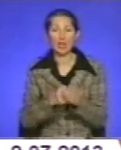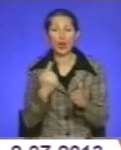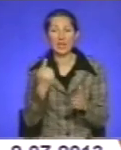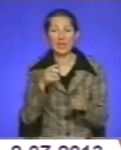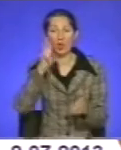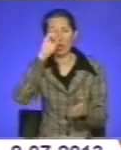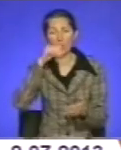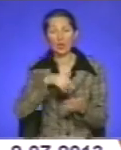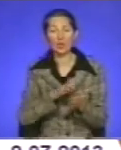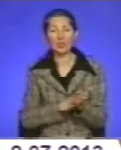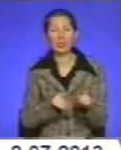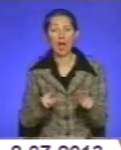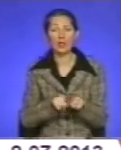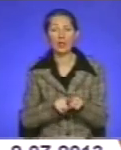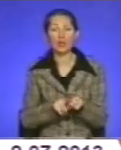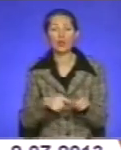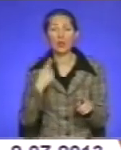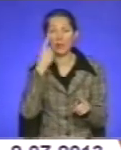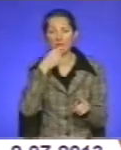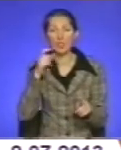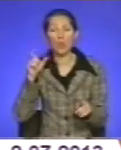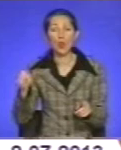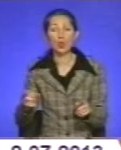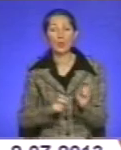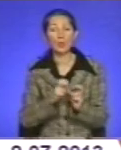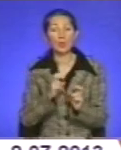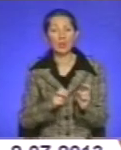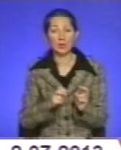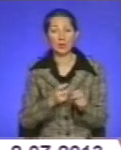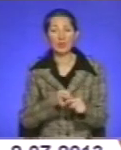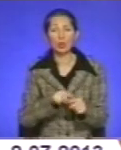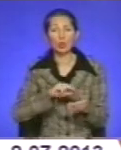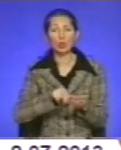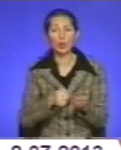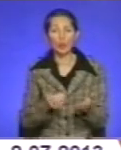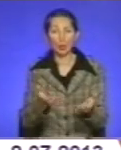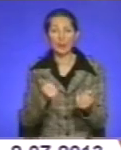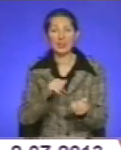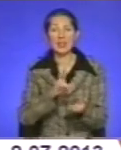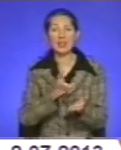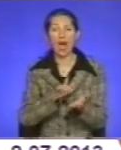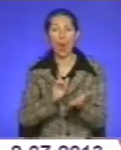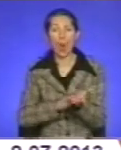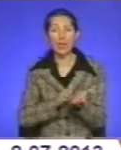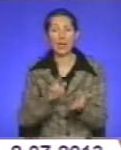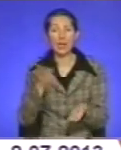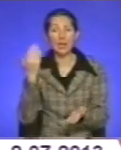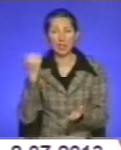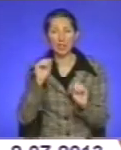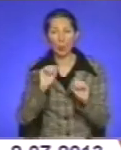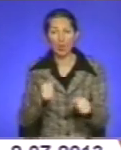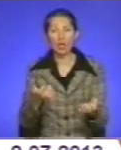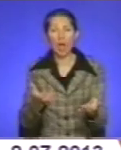а також фізичним особам-підприємцям. Але цю довідку про взяття на облік, як і раніше, можуть